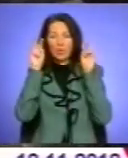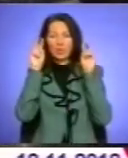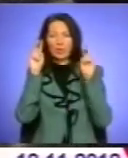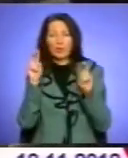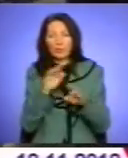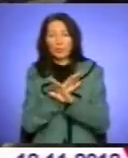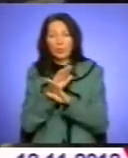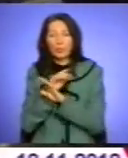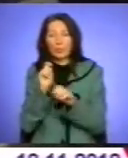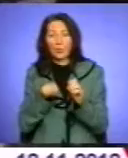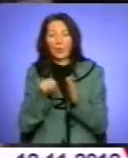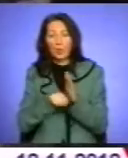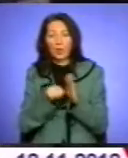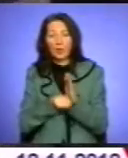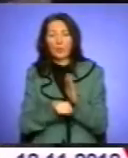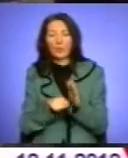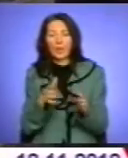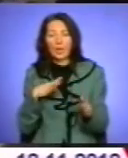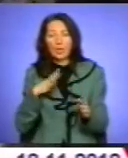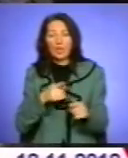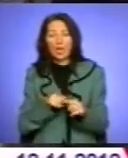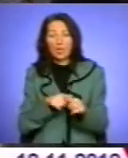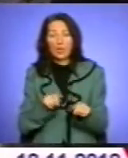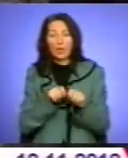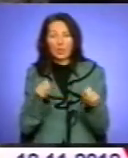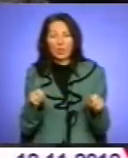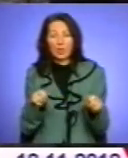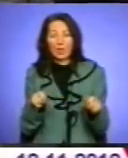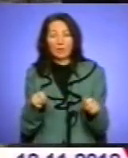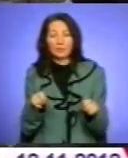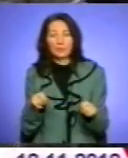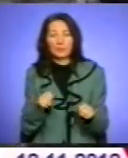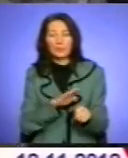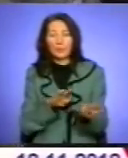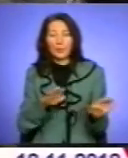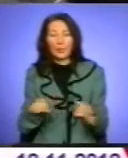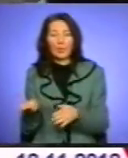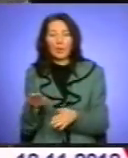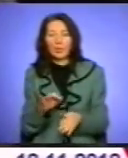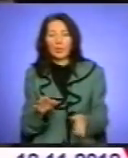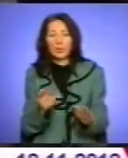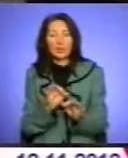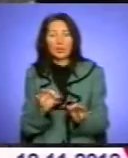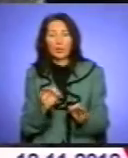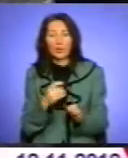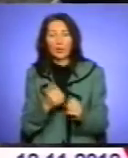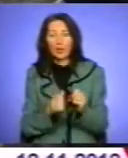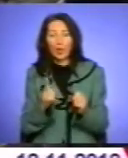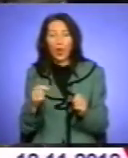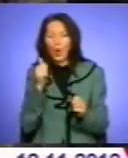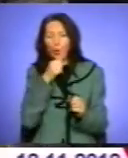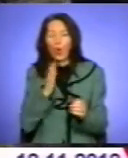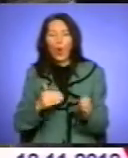І таке. Чекали цього відкриття цього сезону? Ну, а як ж? Не пропускаєте, мабуть, жодного року? Ні. Хоч пенсіонер,